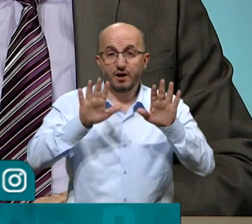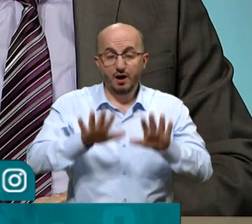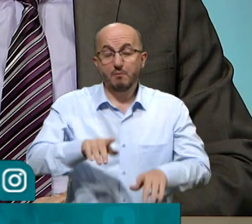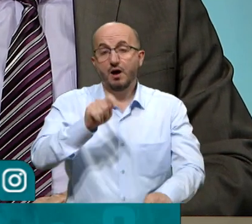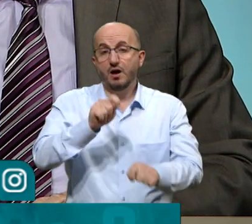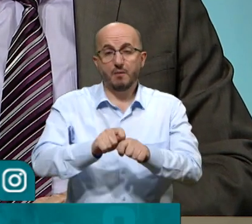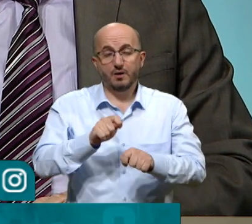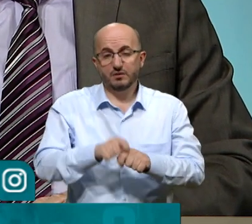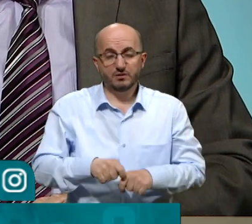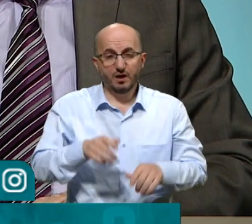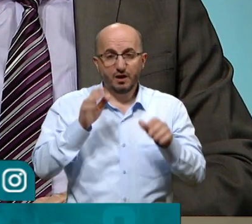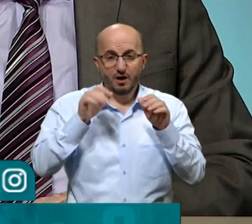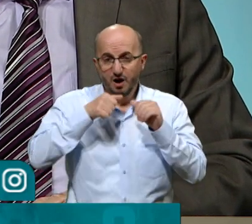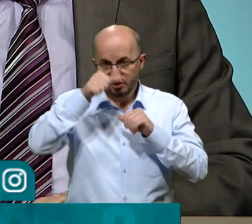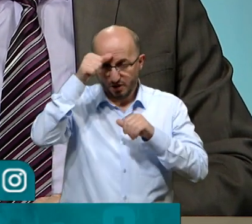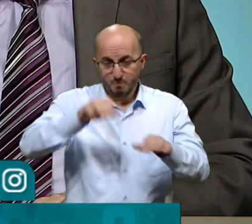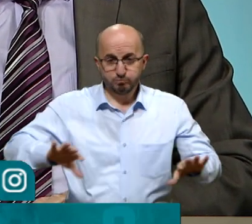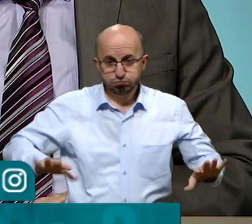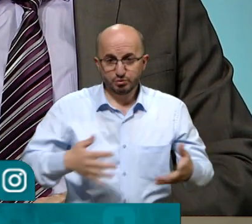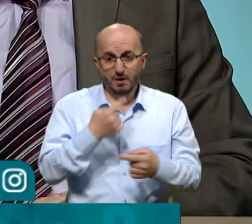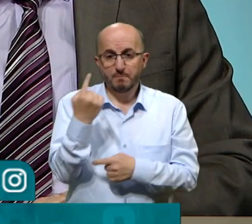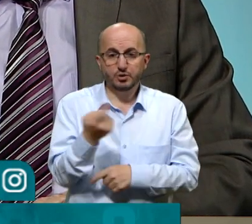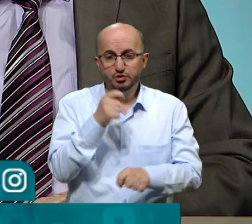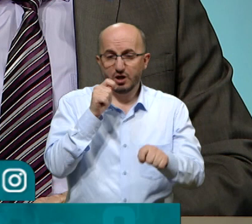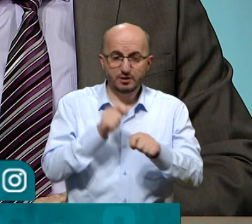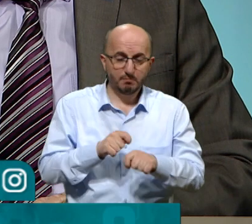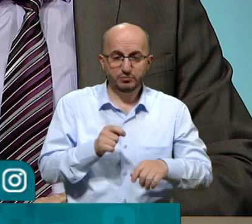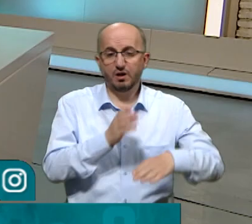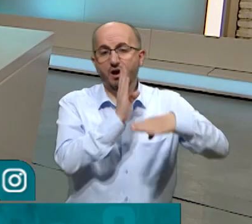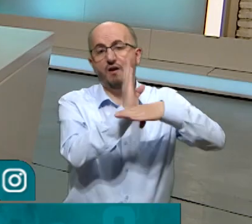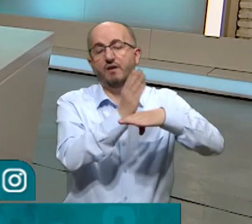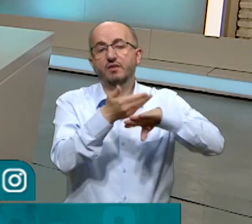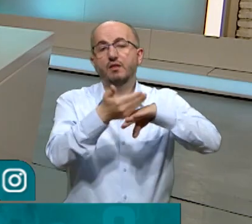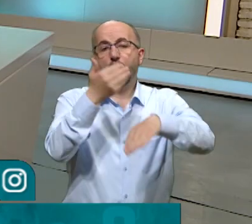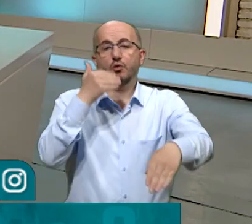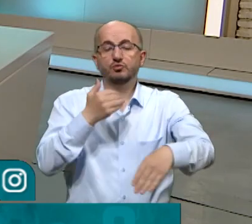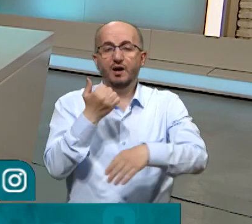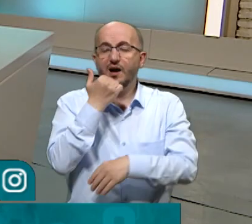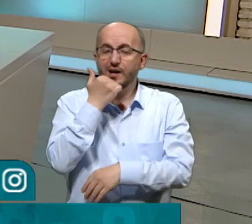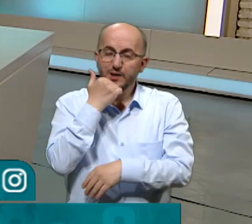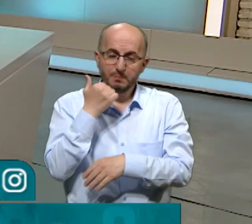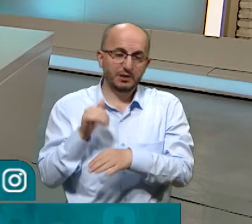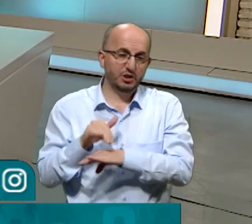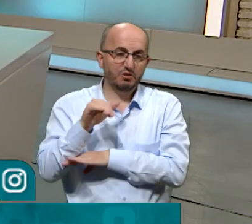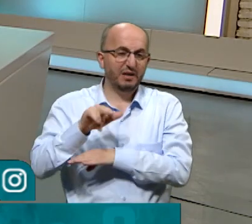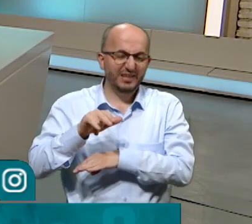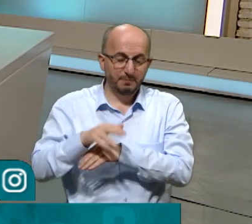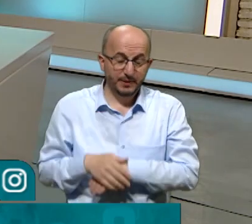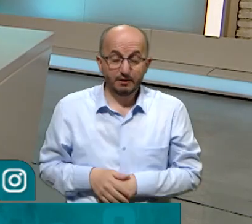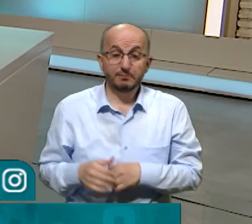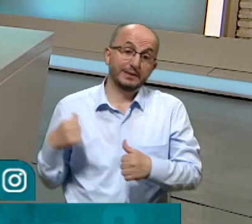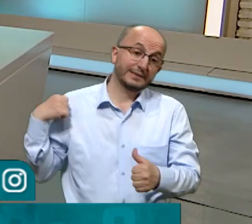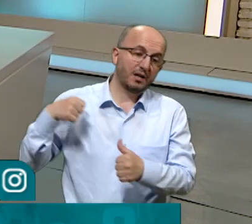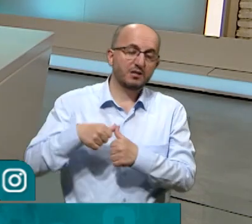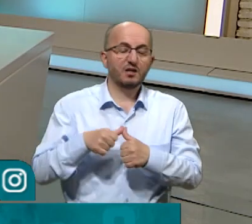yaparken hacca ifsat eden iptal eden bir durum yapmış mesela fetten önce cinsellik yaşamak gibi o zaman bunu